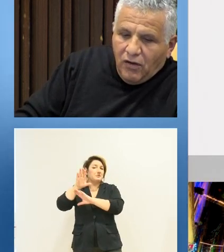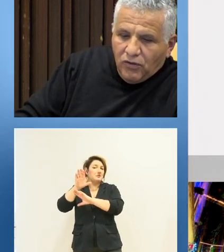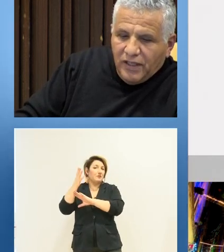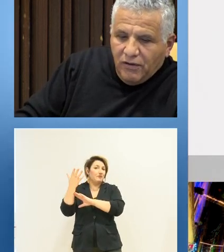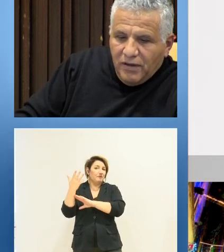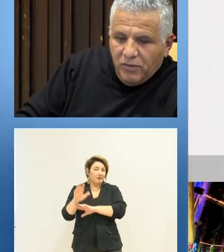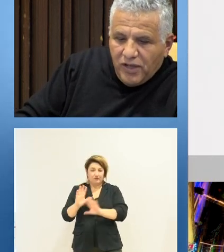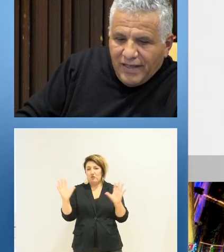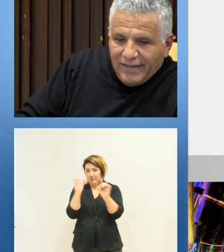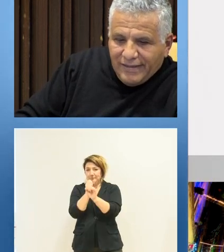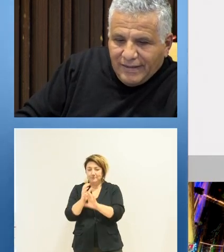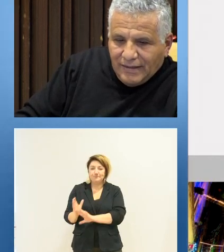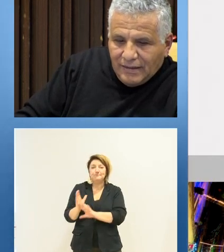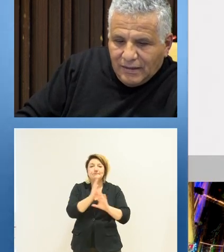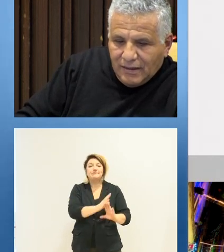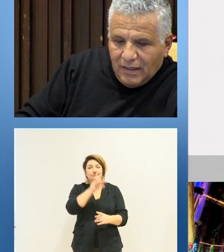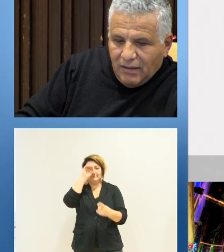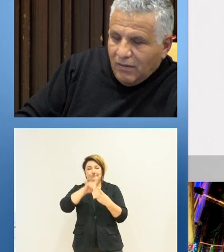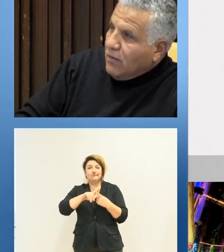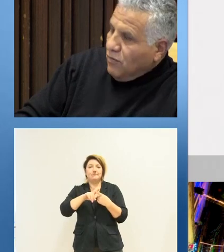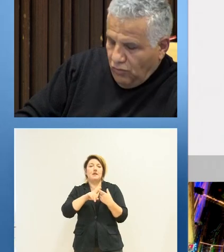concernant les budgets annexes